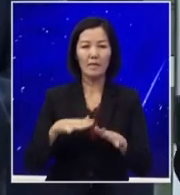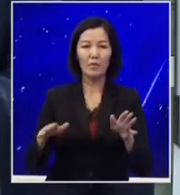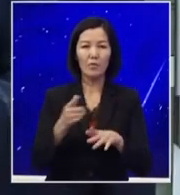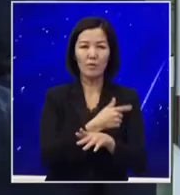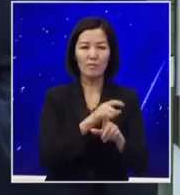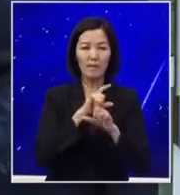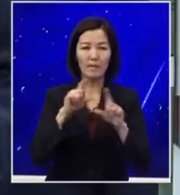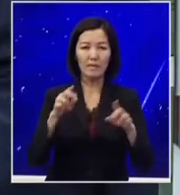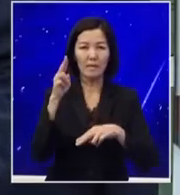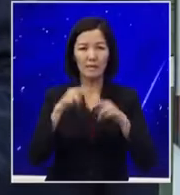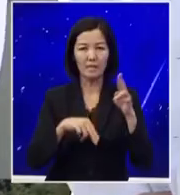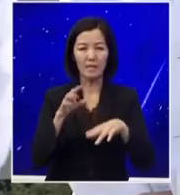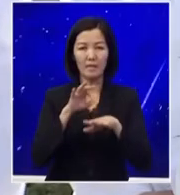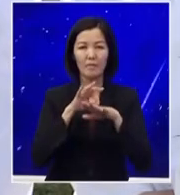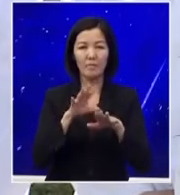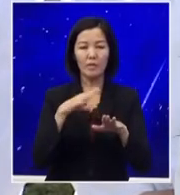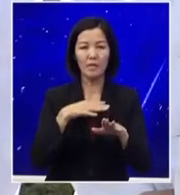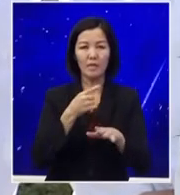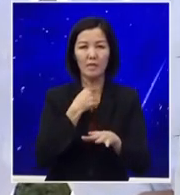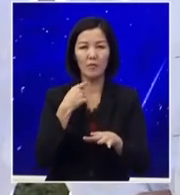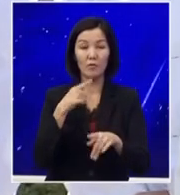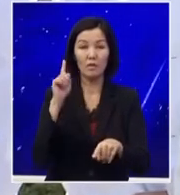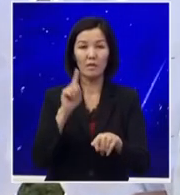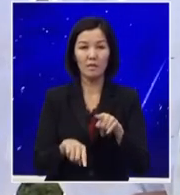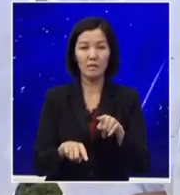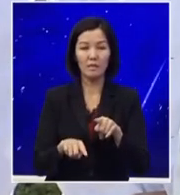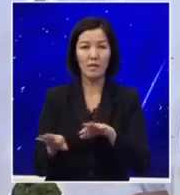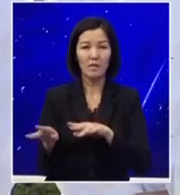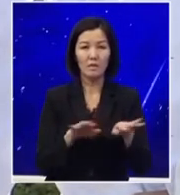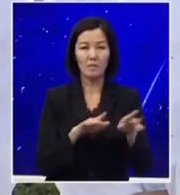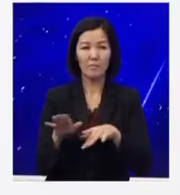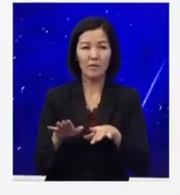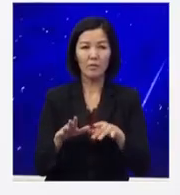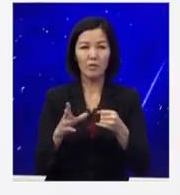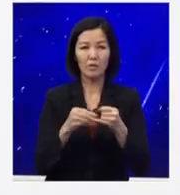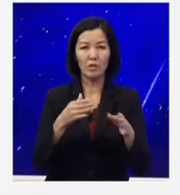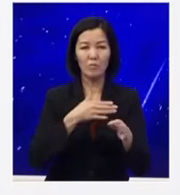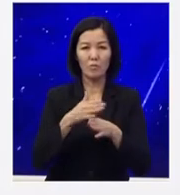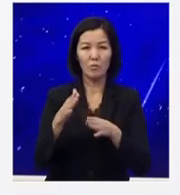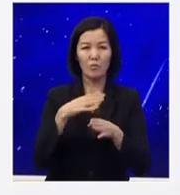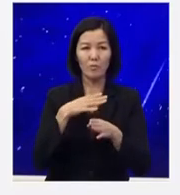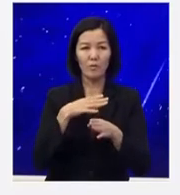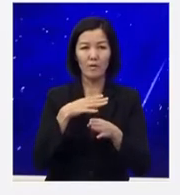больницалар салынып жатыр. Талдықорғанда тез мына орынды шешіп бердік, иә.